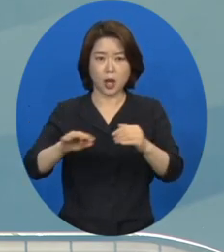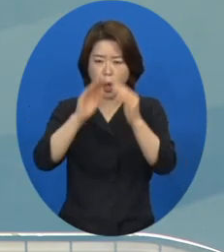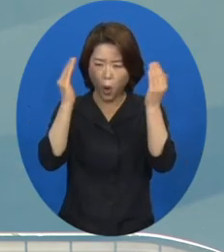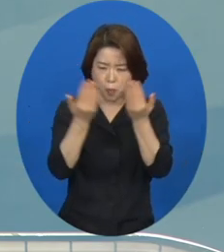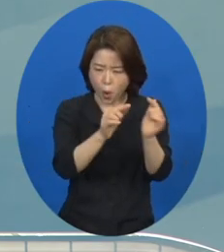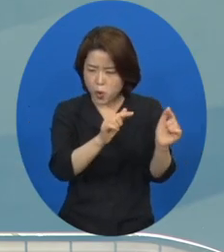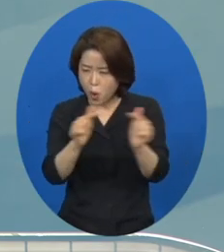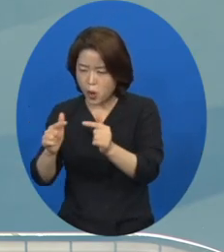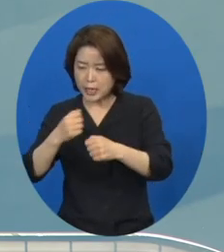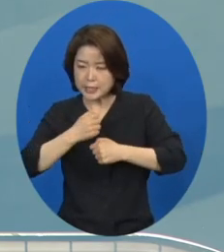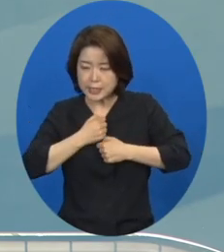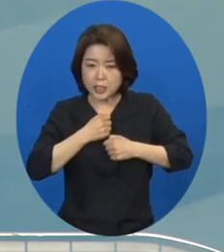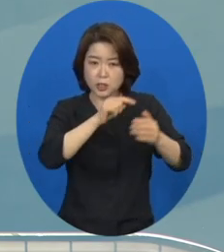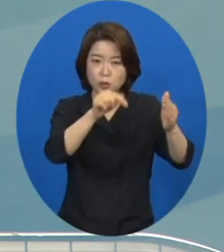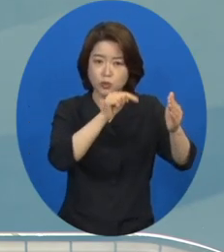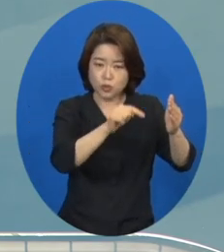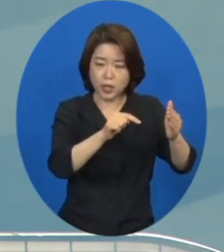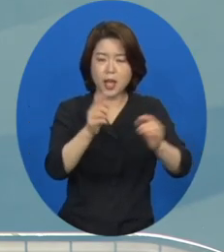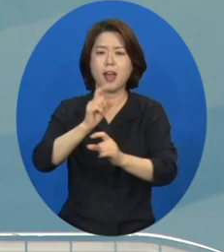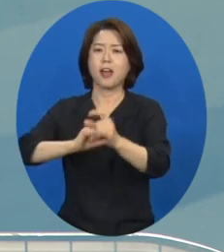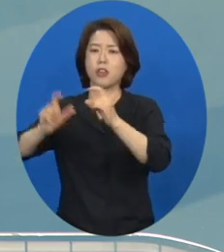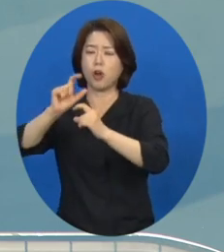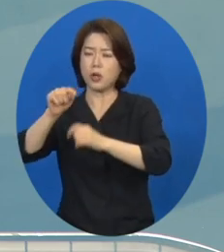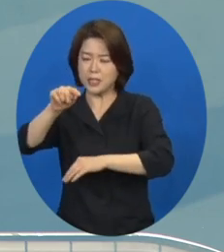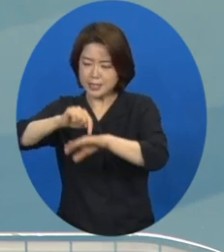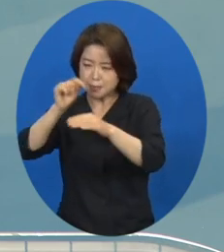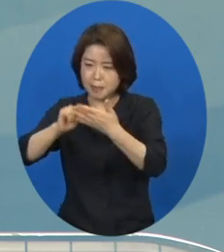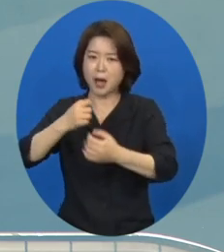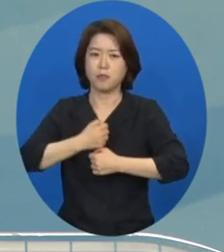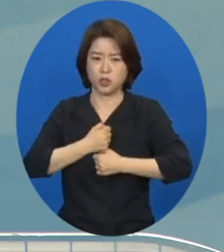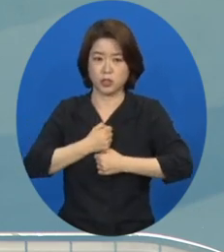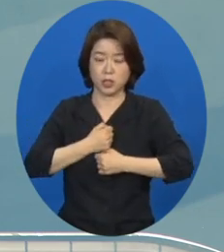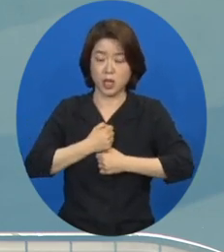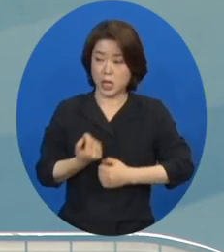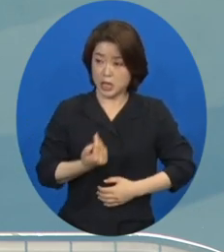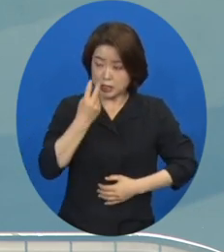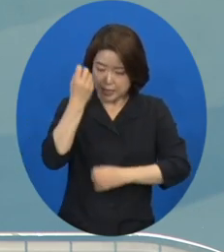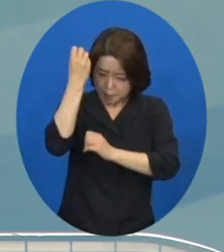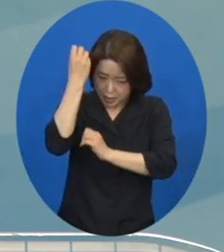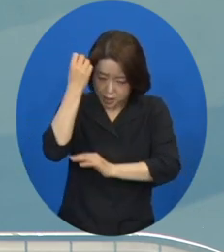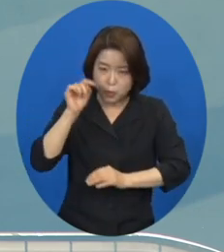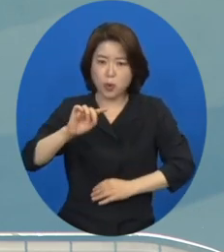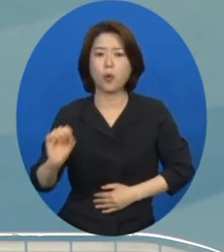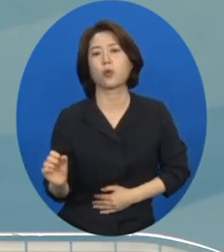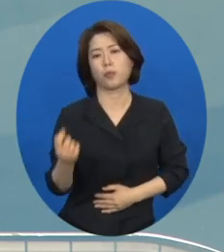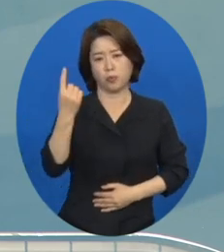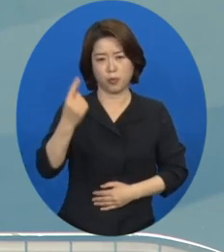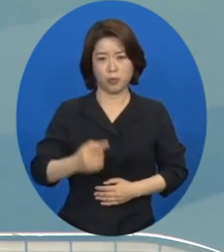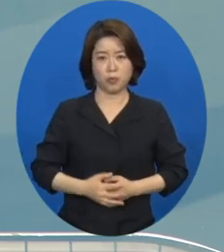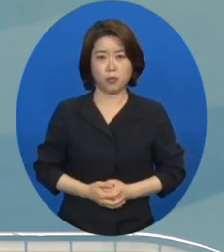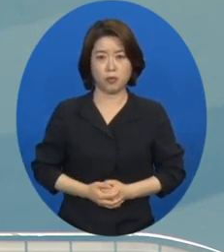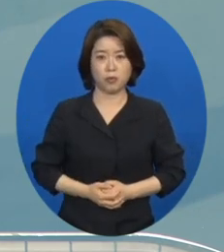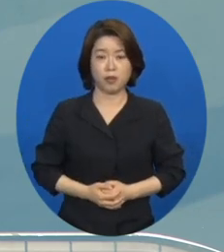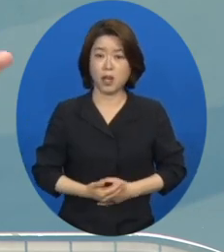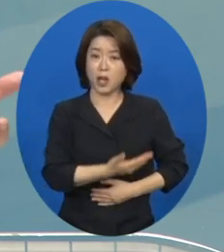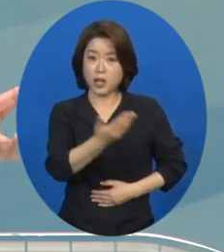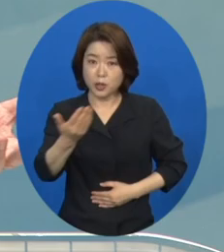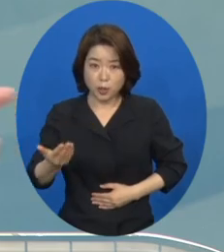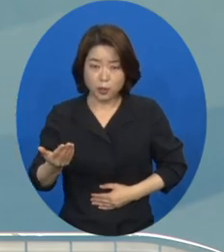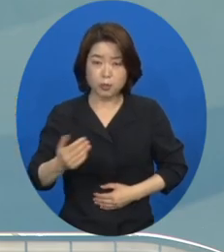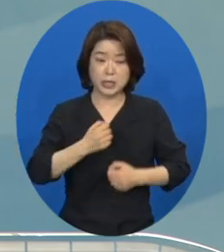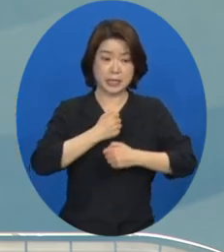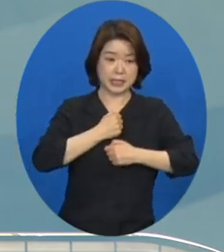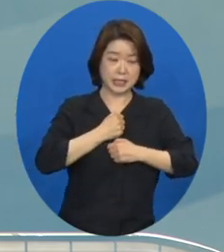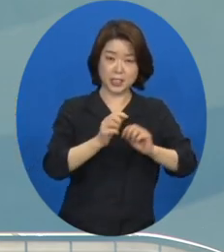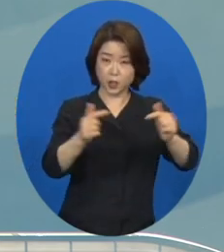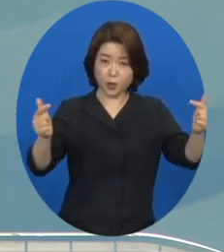만한 것 중에 더욱 내 마음을 지키라 생명의 근원이 이에서 남이니라 했어요. 여러분이 지키는